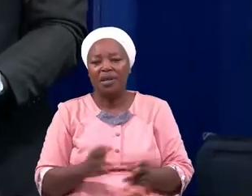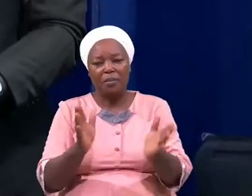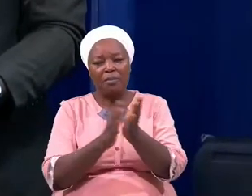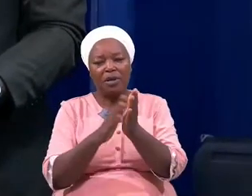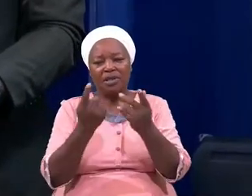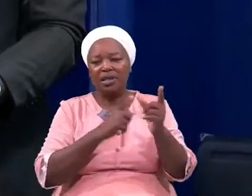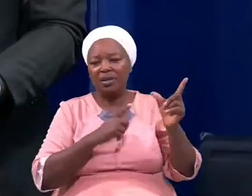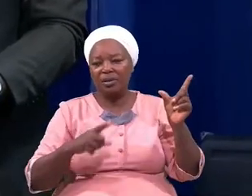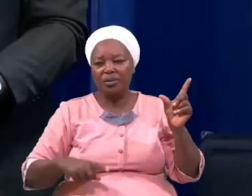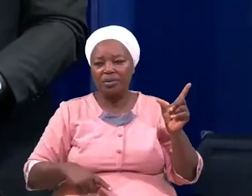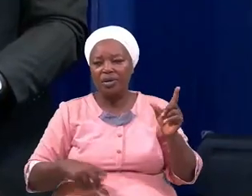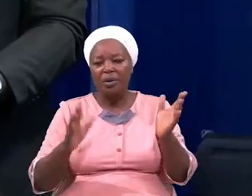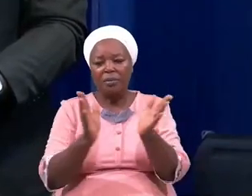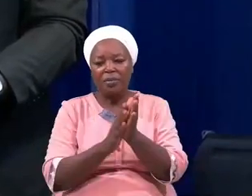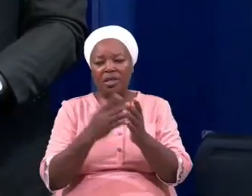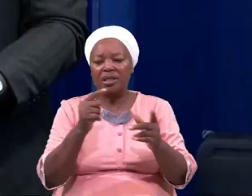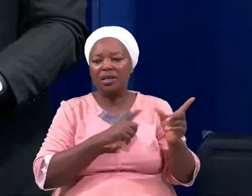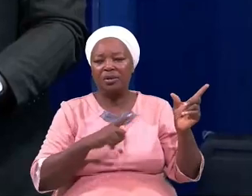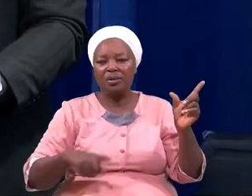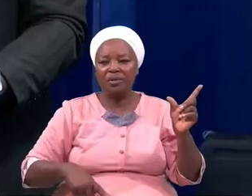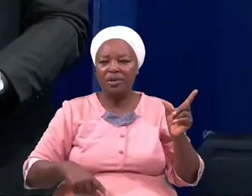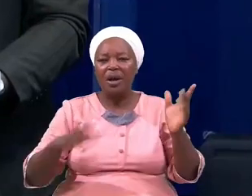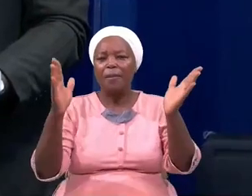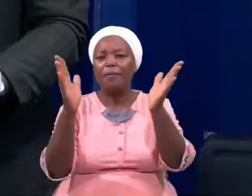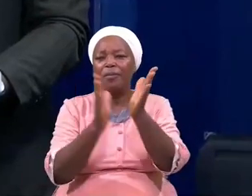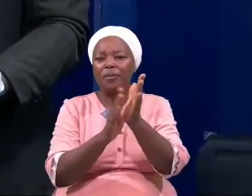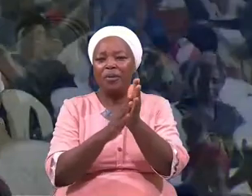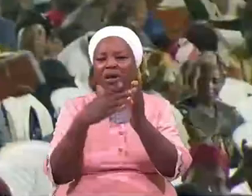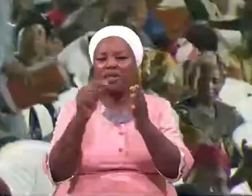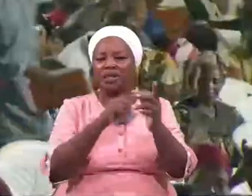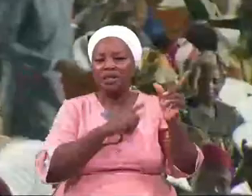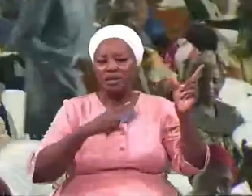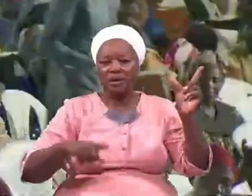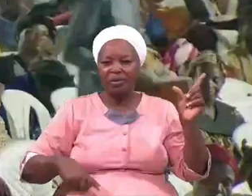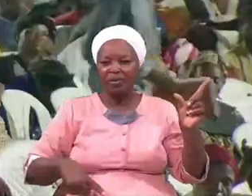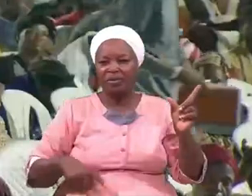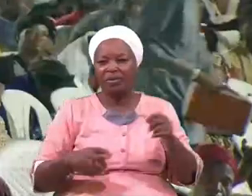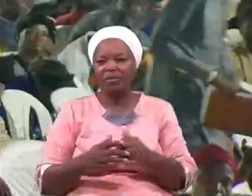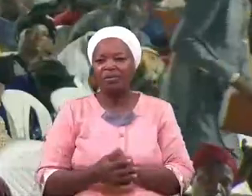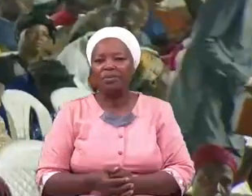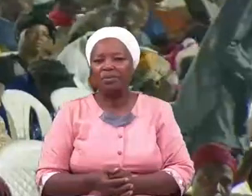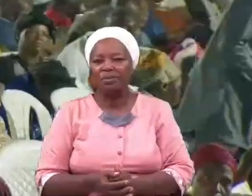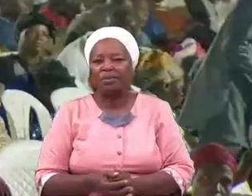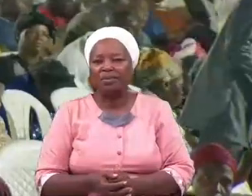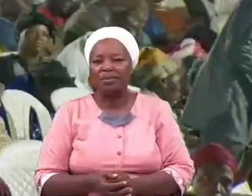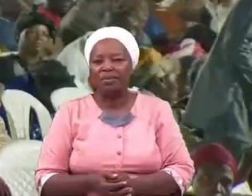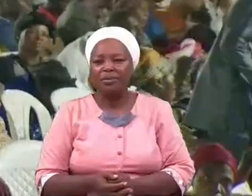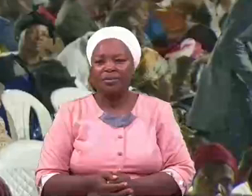Lord. Gloire à Dieu. Praise the Lord. Gloire à Dieu. Praise the Lord. Gloire à Dieu.